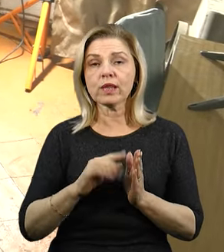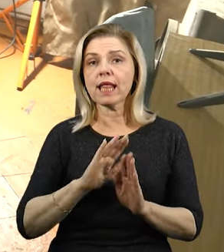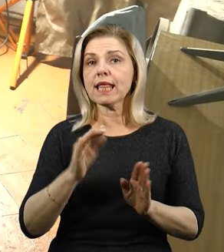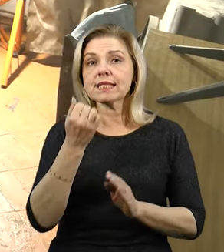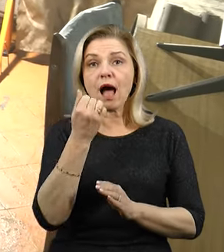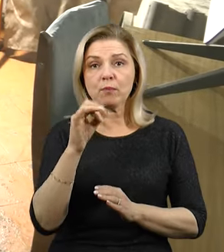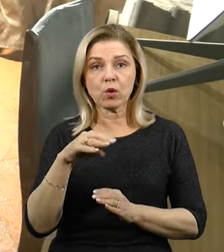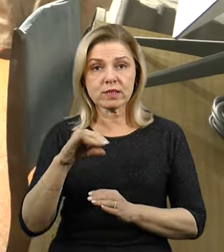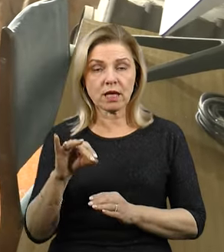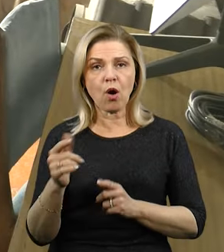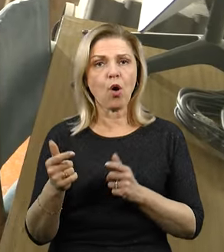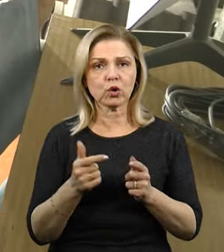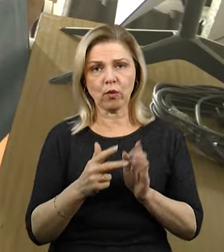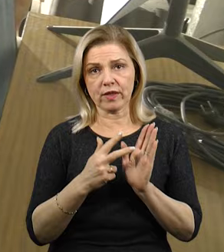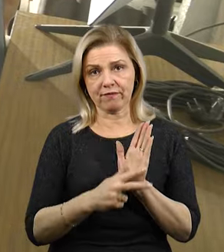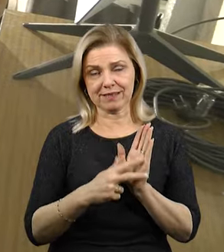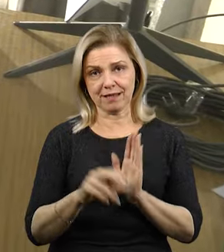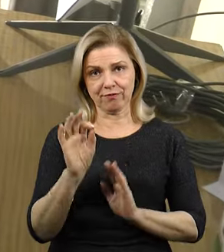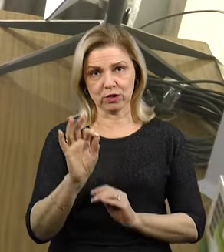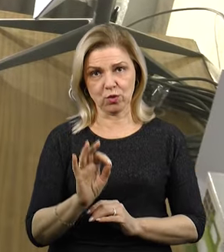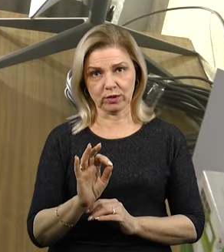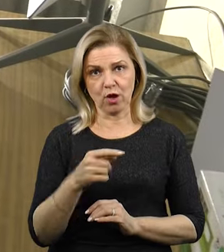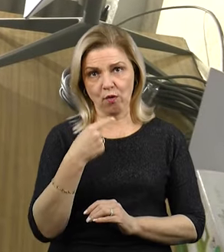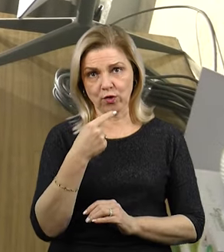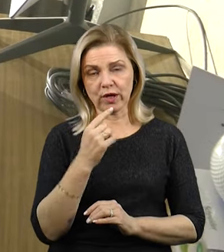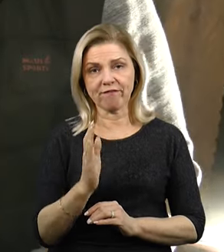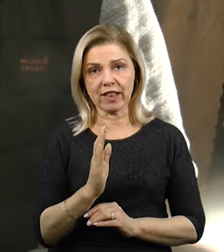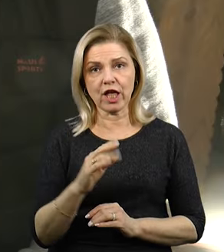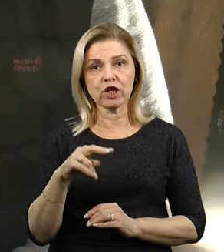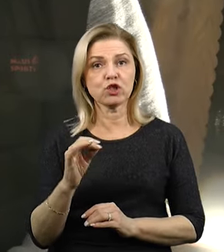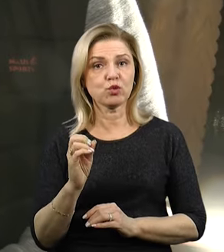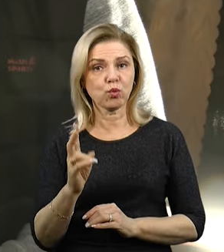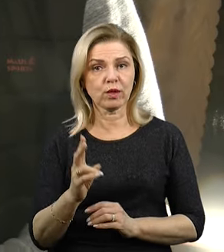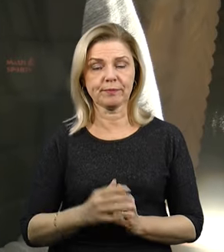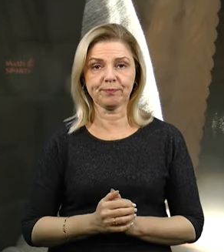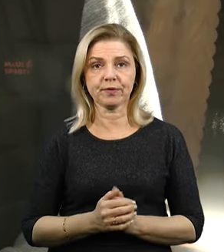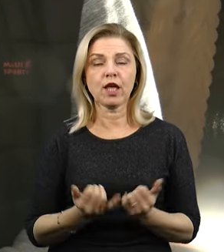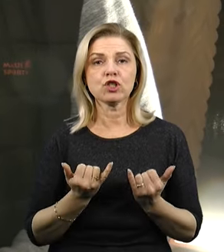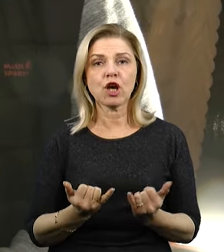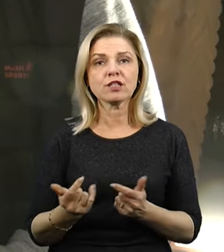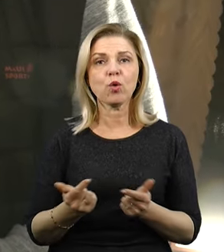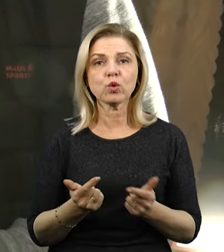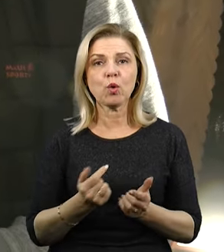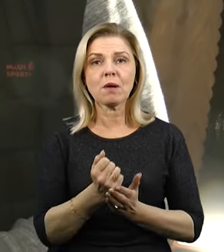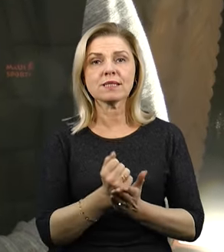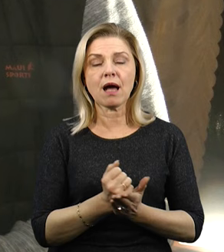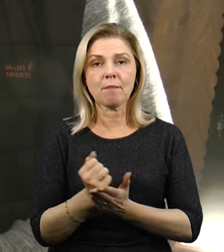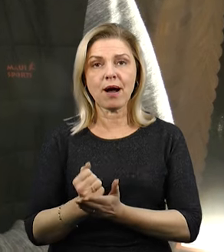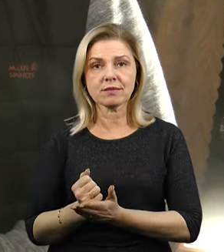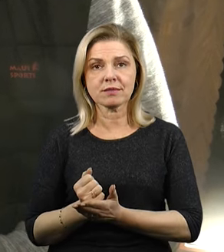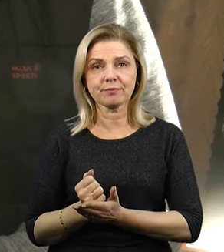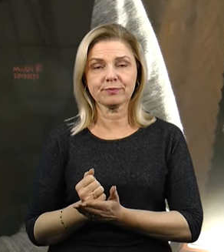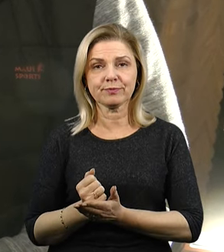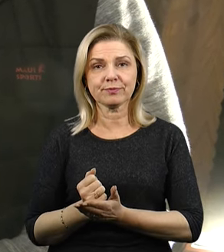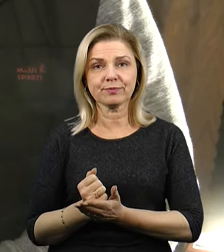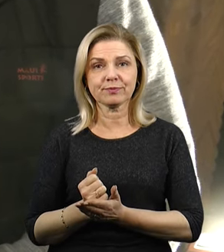Первомайському готовий на 80% говорить Валерій Ліщук час ми готуємо запас